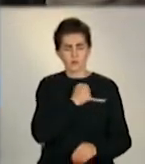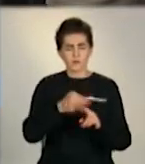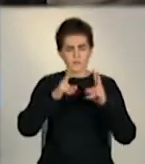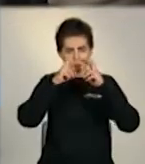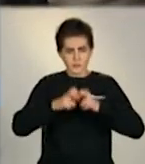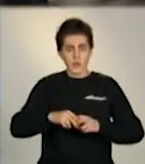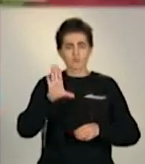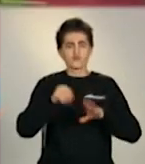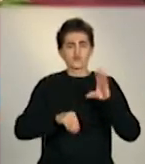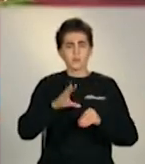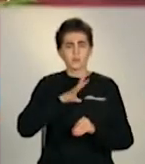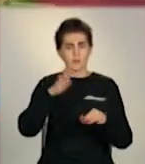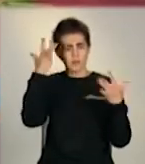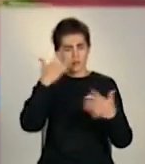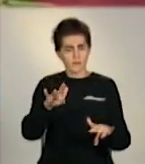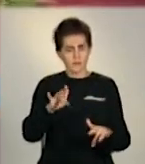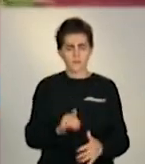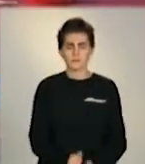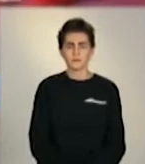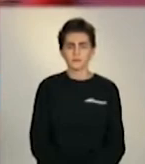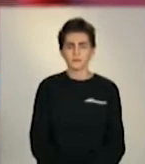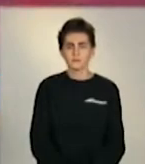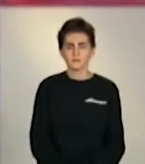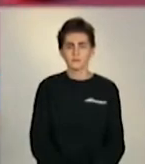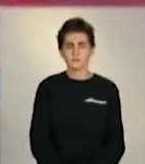цього вважались зниклими безвісти?